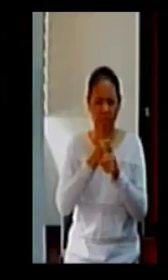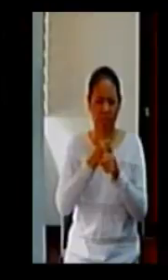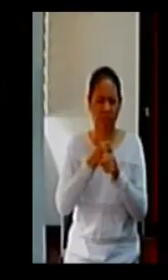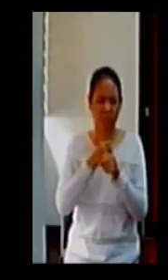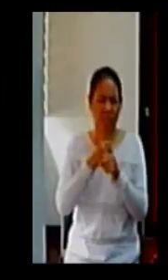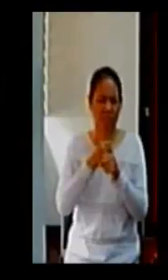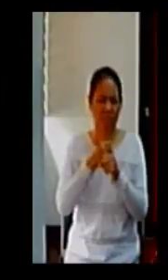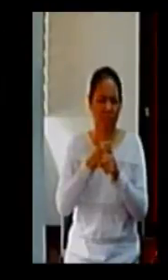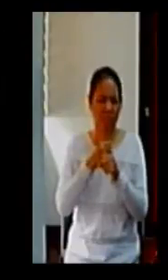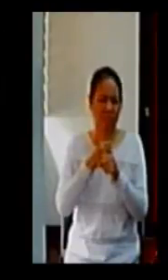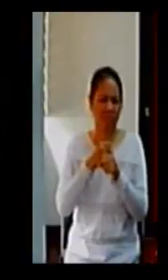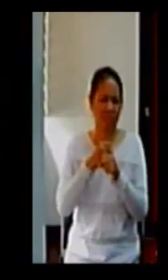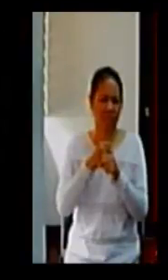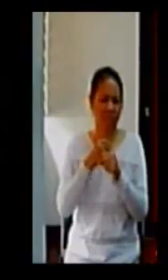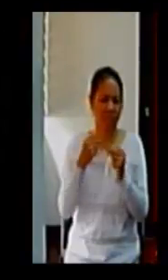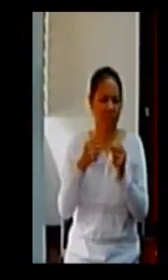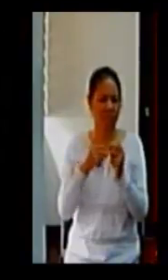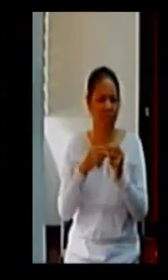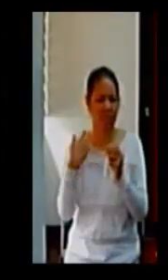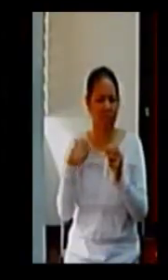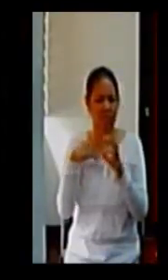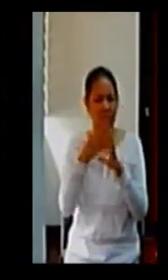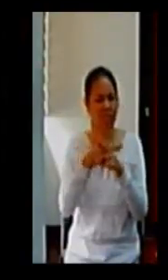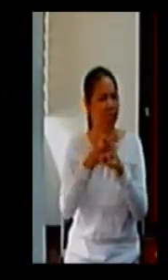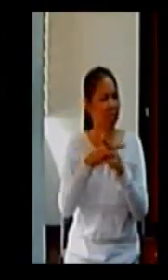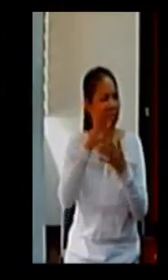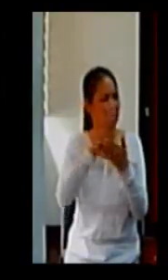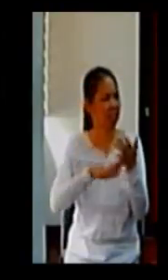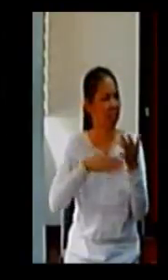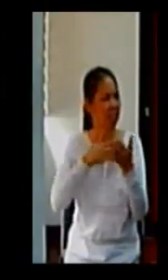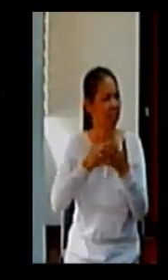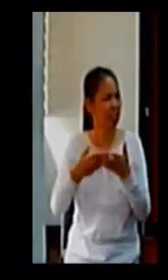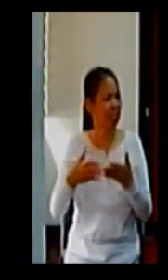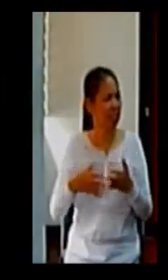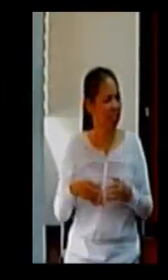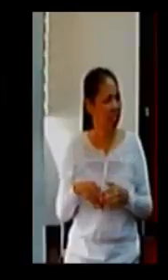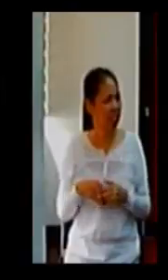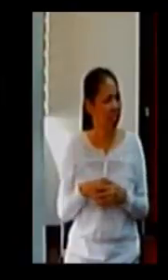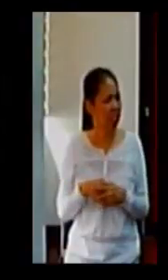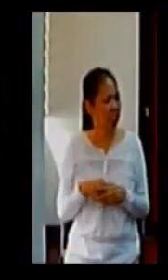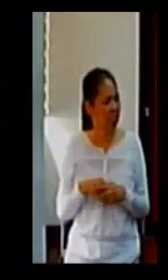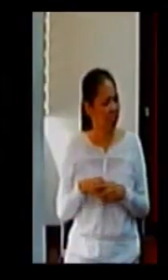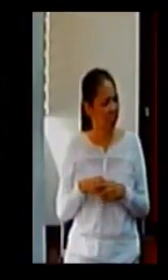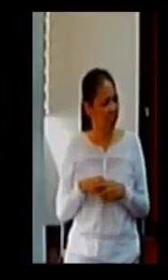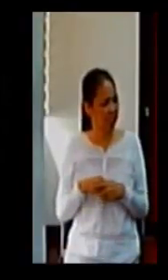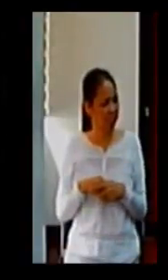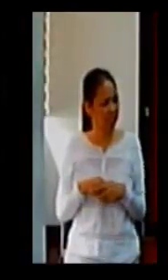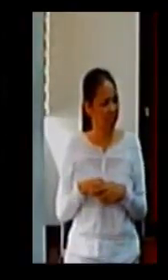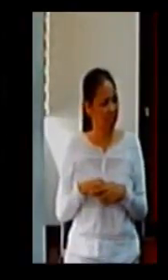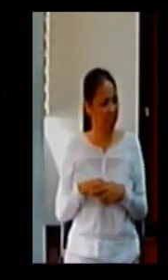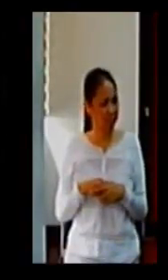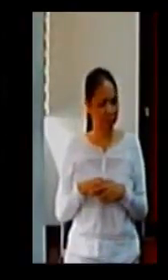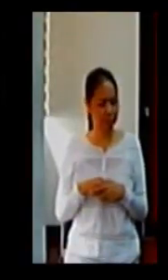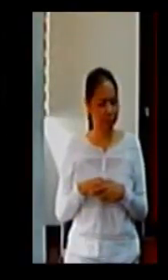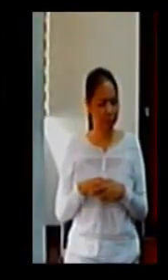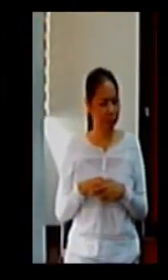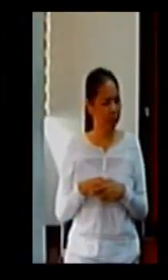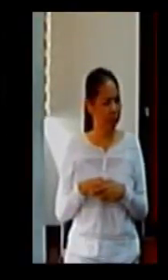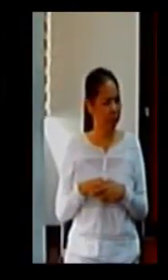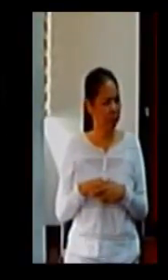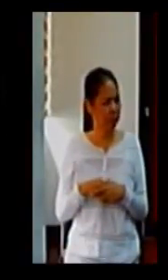yung regular na schedule? November 15. Oh, yung huling taon? Ano yung matandaan?